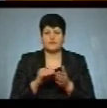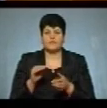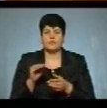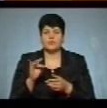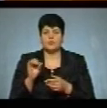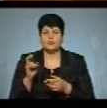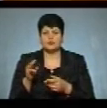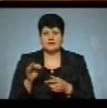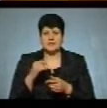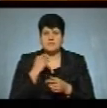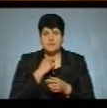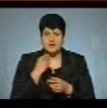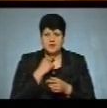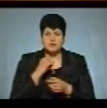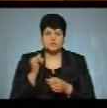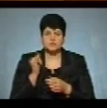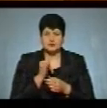фрукти і м'ясо, і